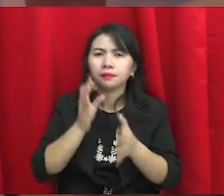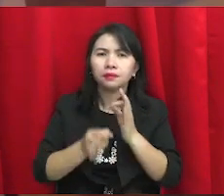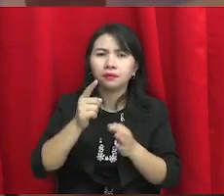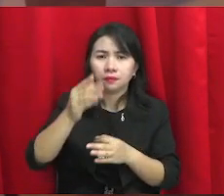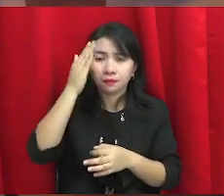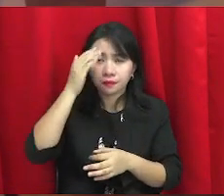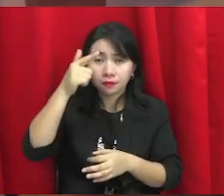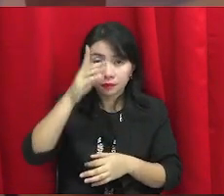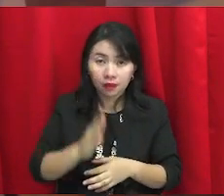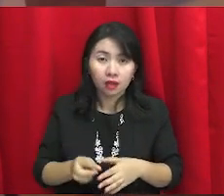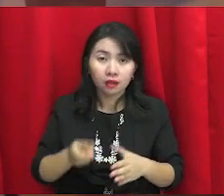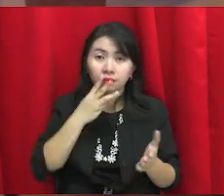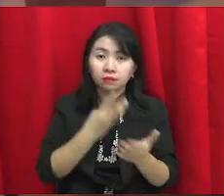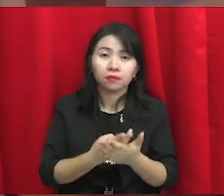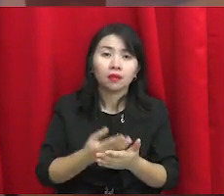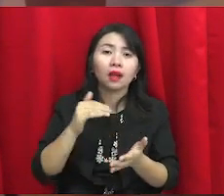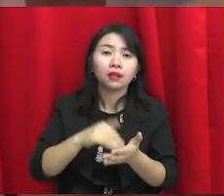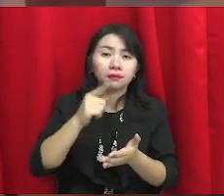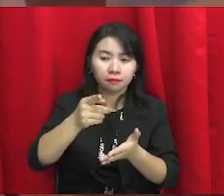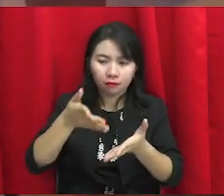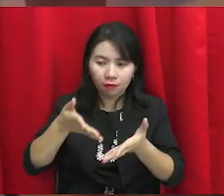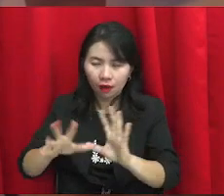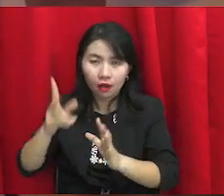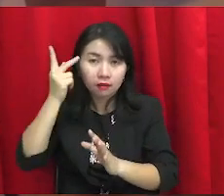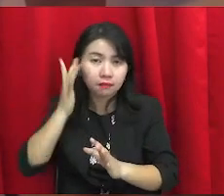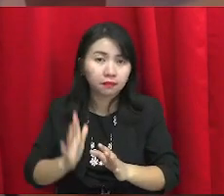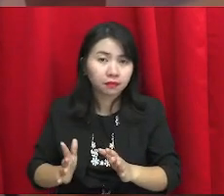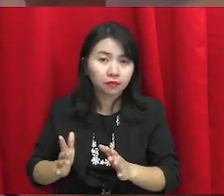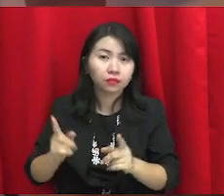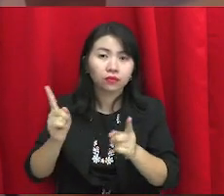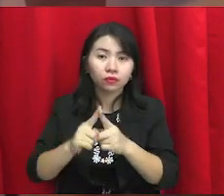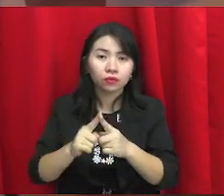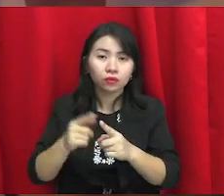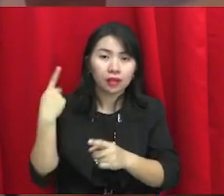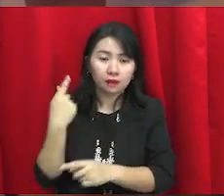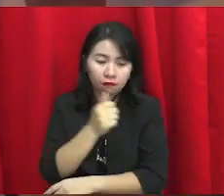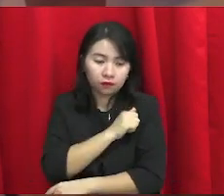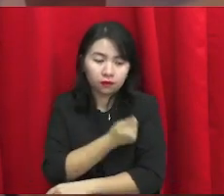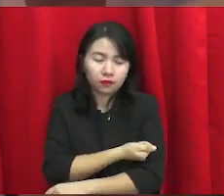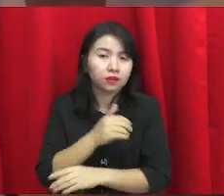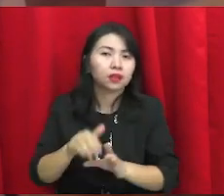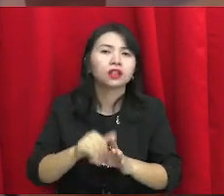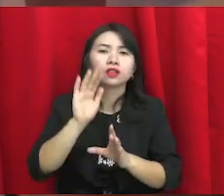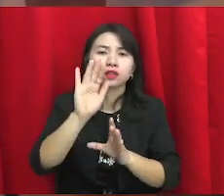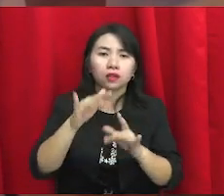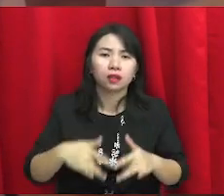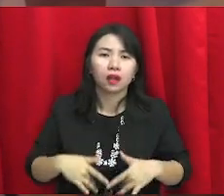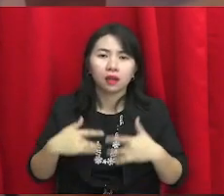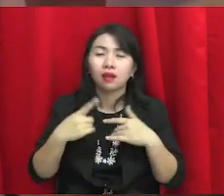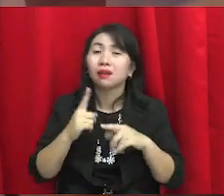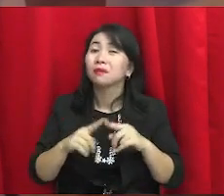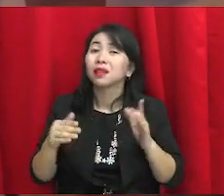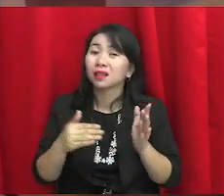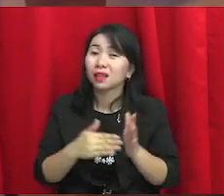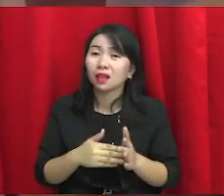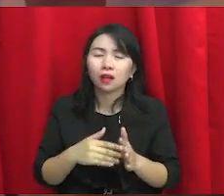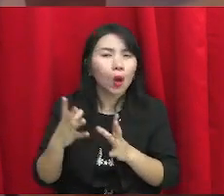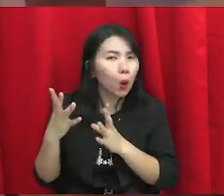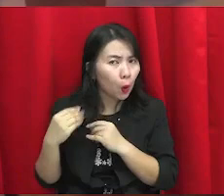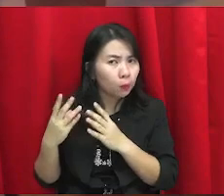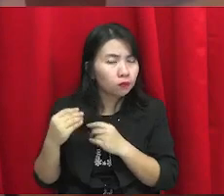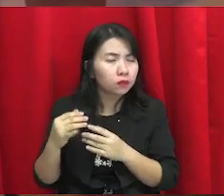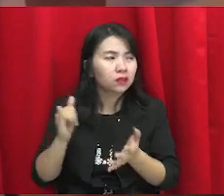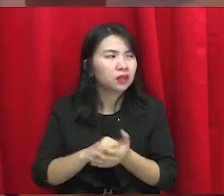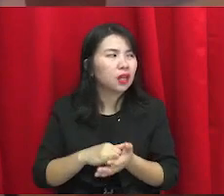pastor mo, ibinibigyan mo siya ng authority over your life. Amen. Pero wag lang sana doon sa